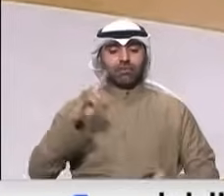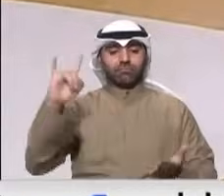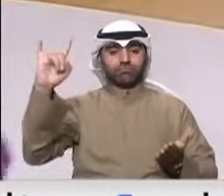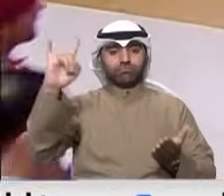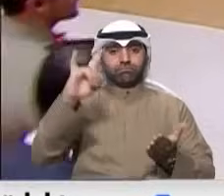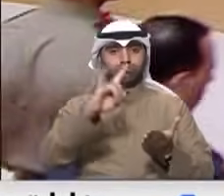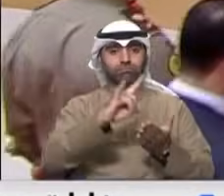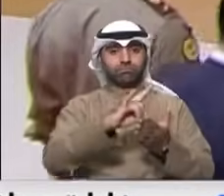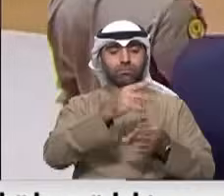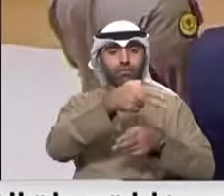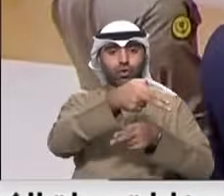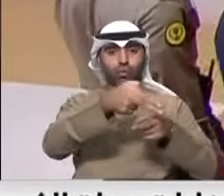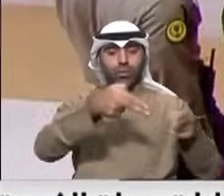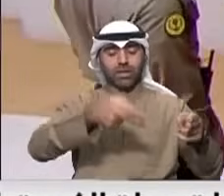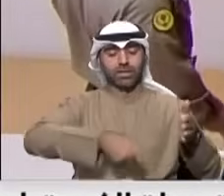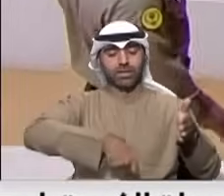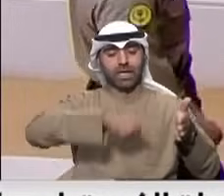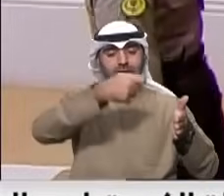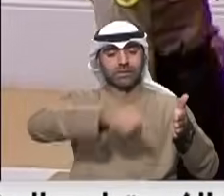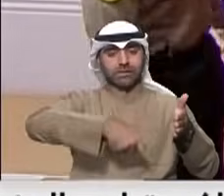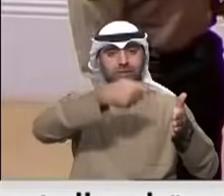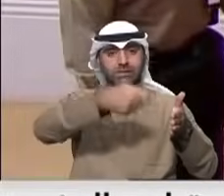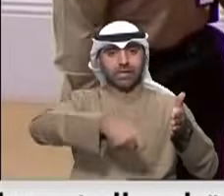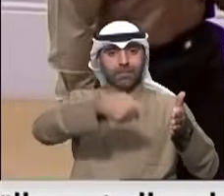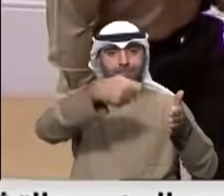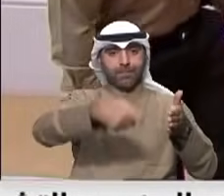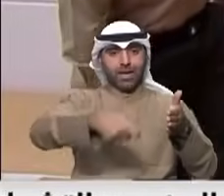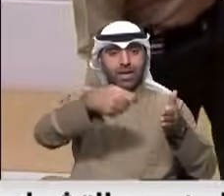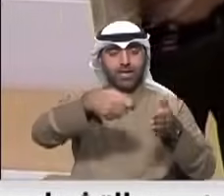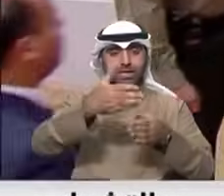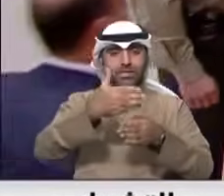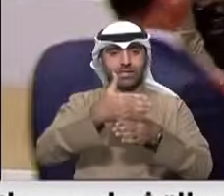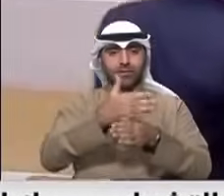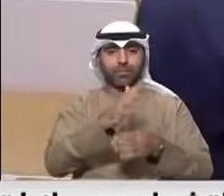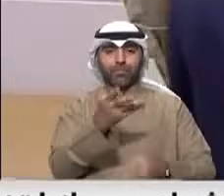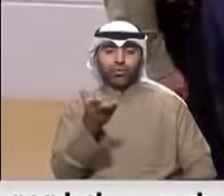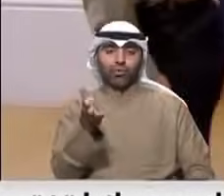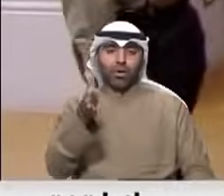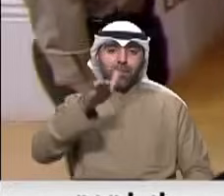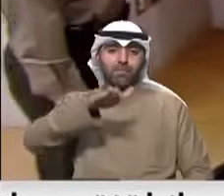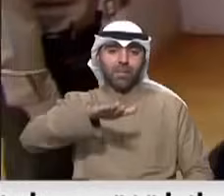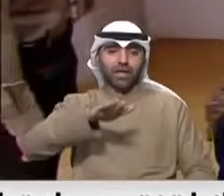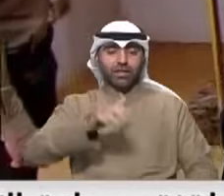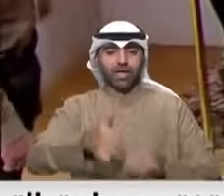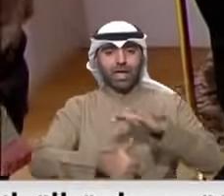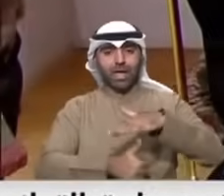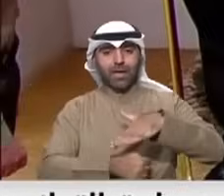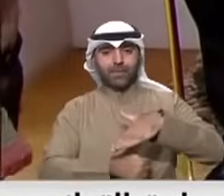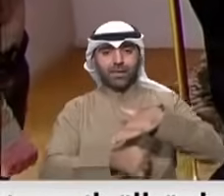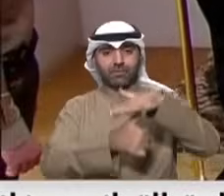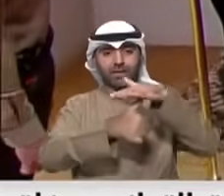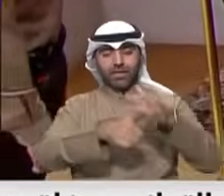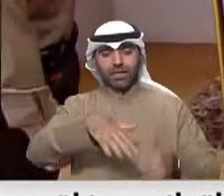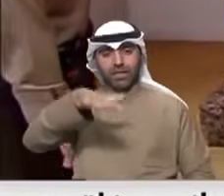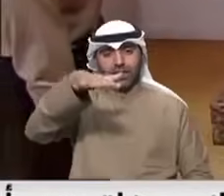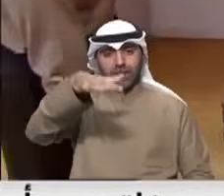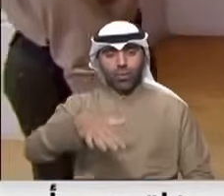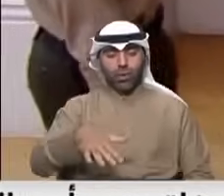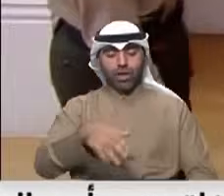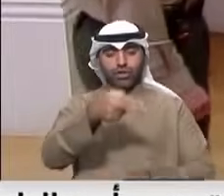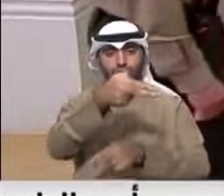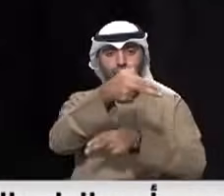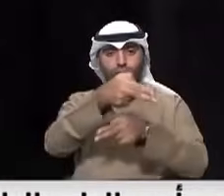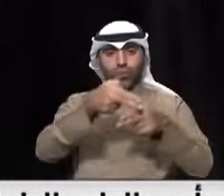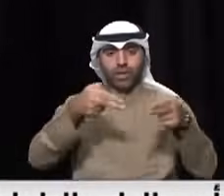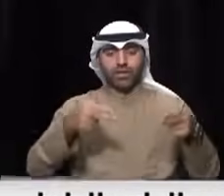معالي الوزير الاول نذير العرباوي والوفد المرافقه لمعاليه حيث قام بتقديم واجب العزاء في وفاه فقيد